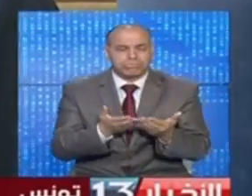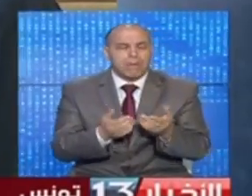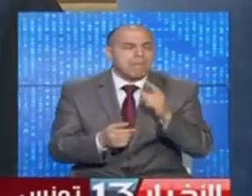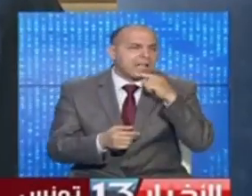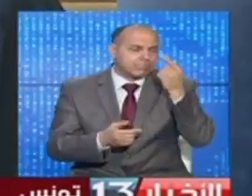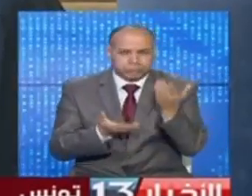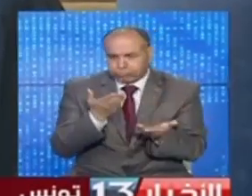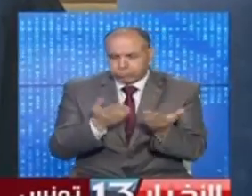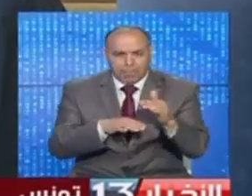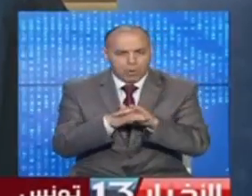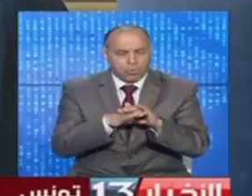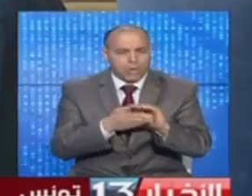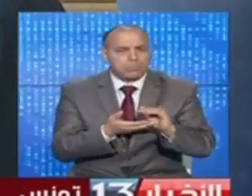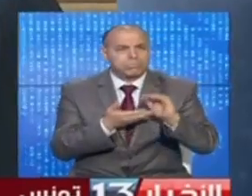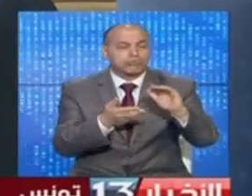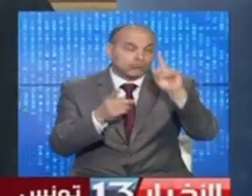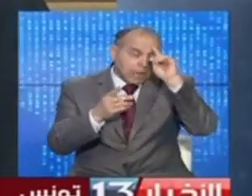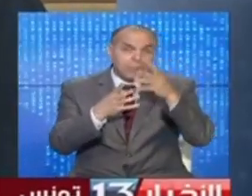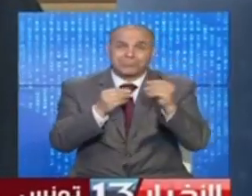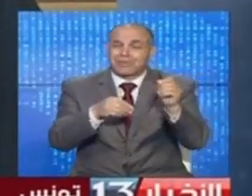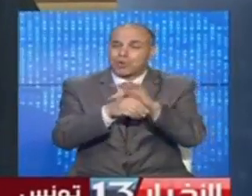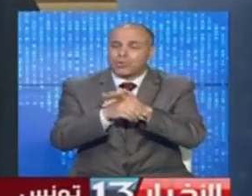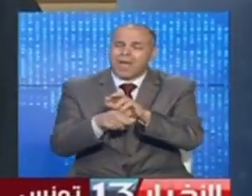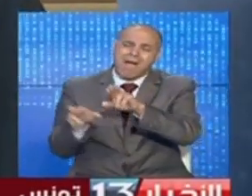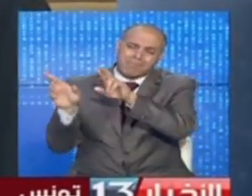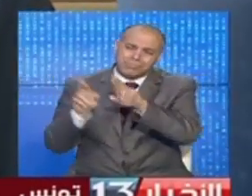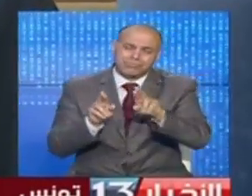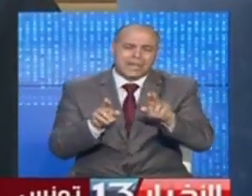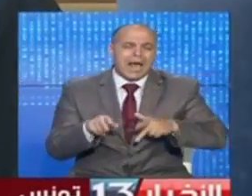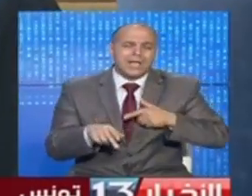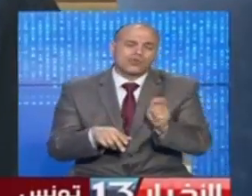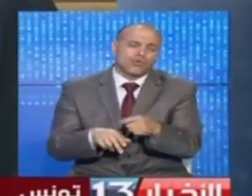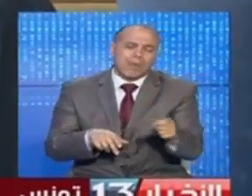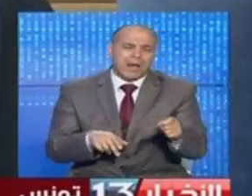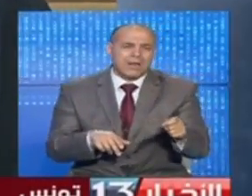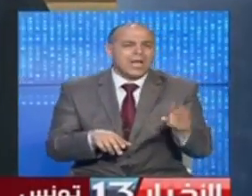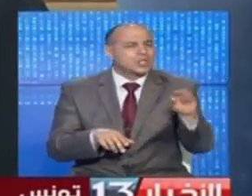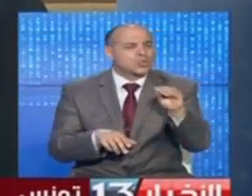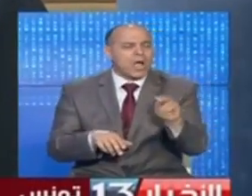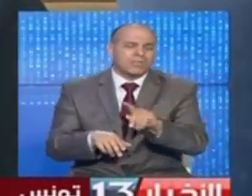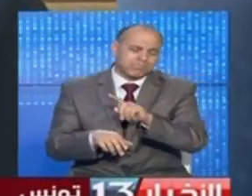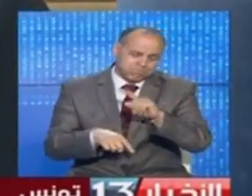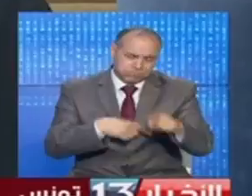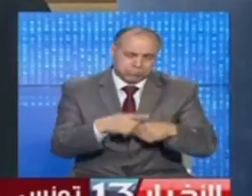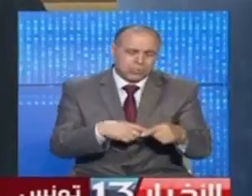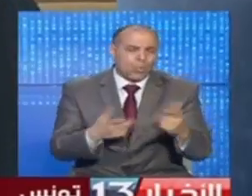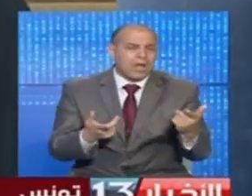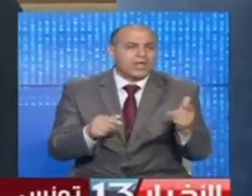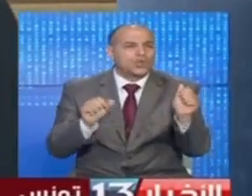الموضوع وتمنى أن يرفع هذا الوباء حتى تعود الحياة إلى طبيعتها وتعود أسواق الدواب